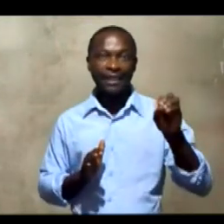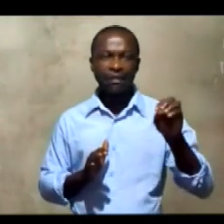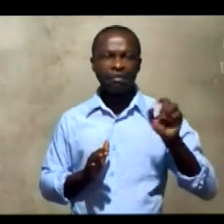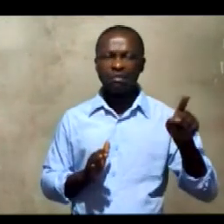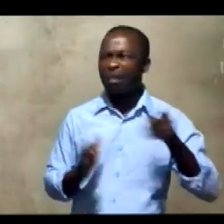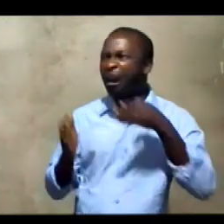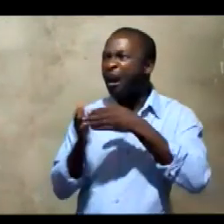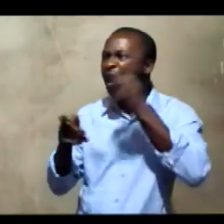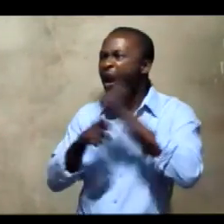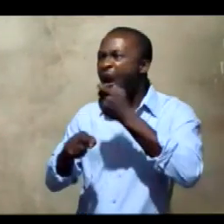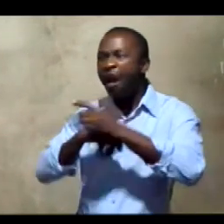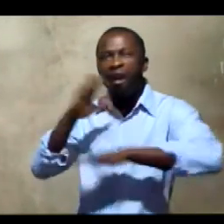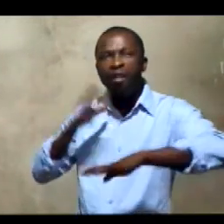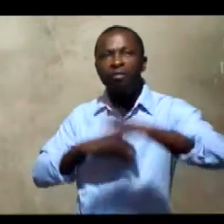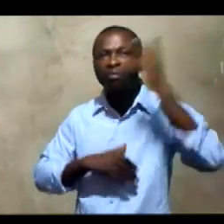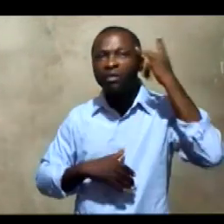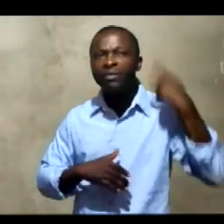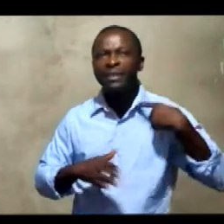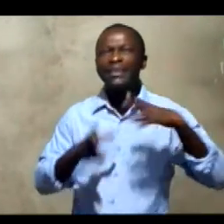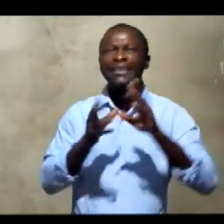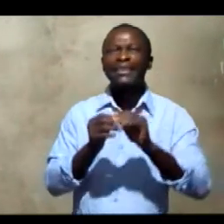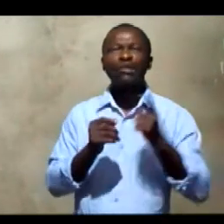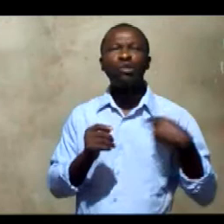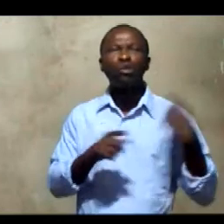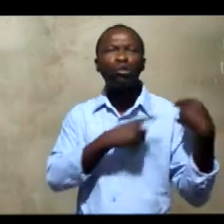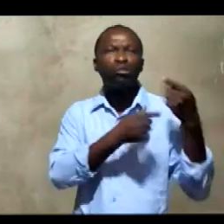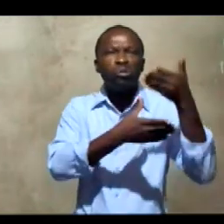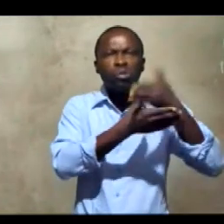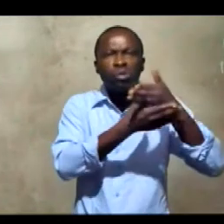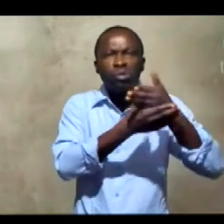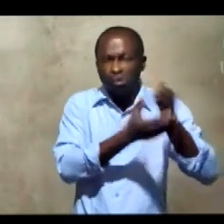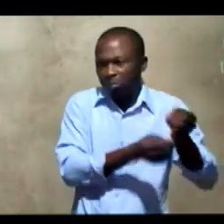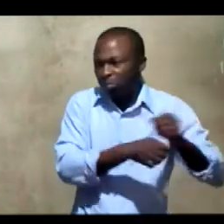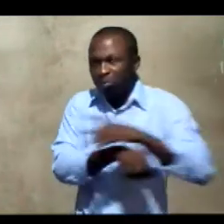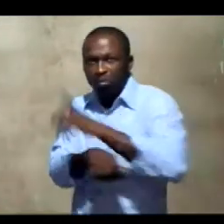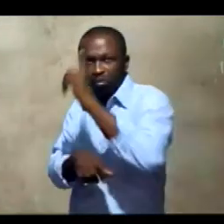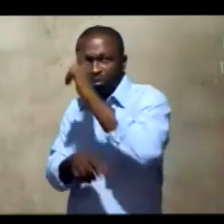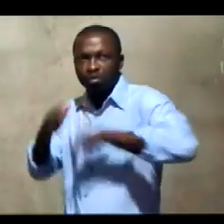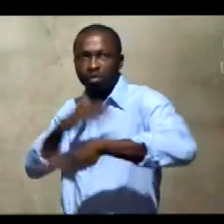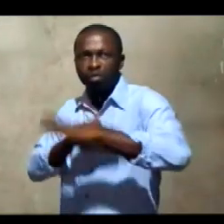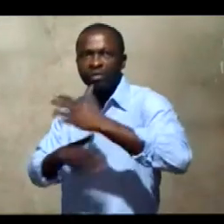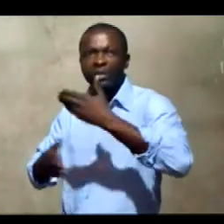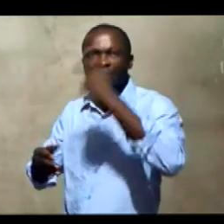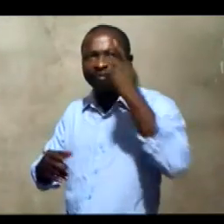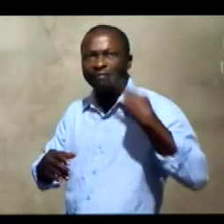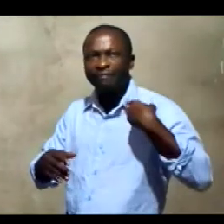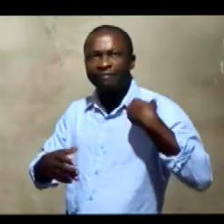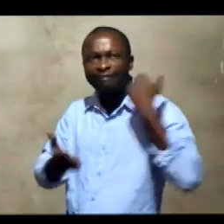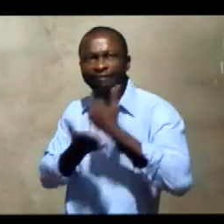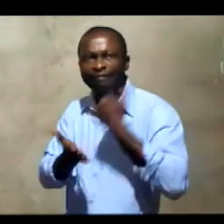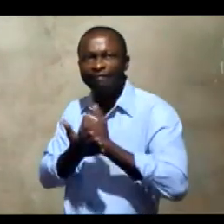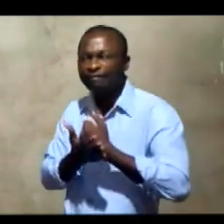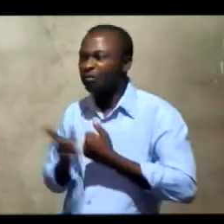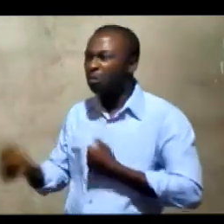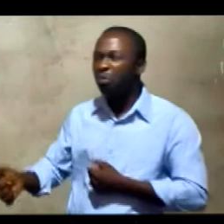s'il fallait clôturer les dossiers, le MRC dans l'arrondissement de Bazou ne pourra pas concourir